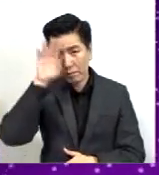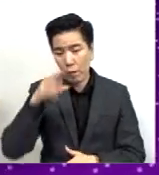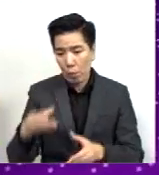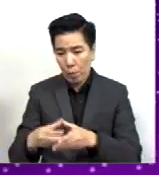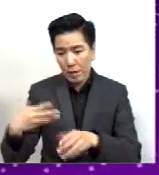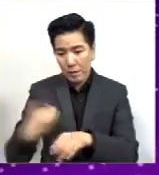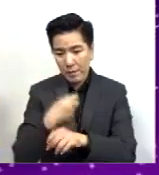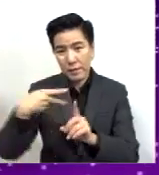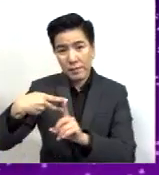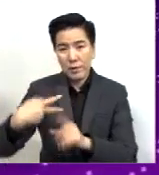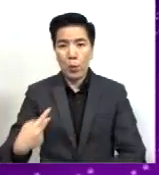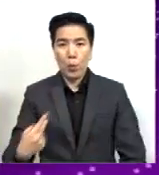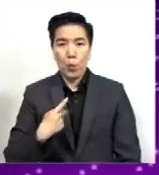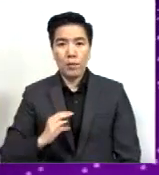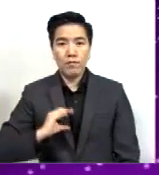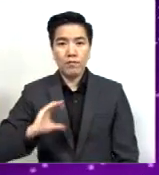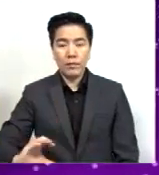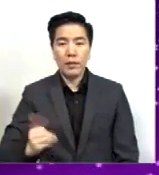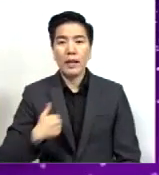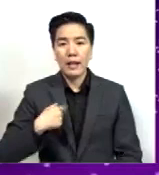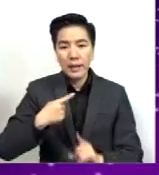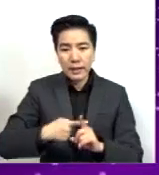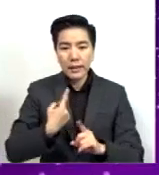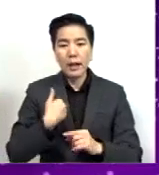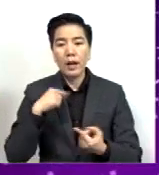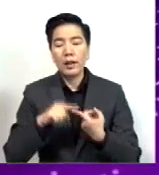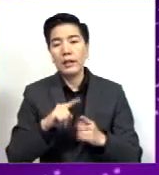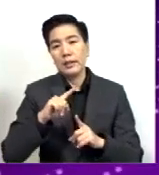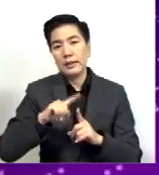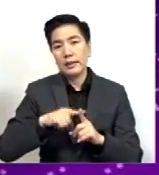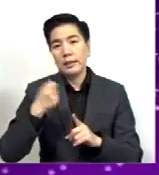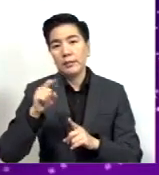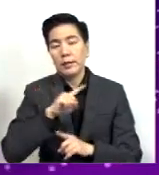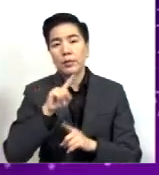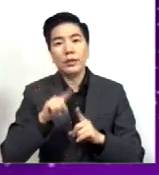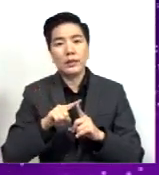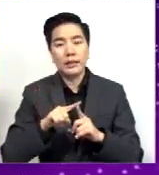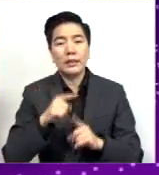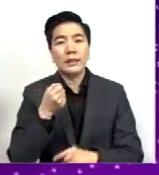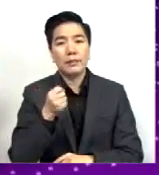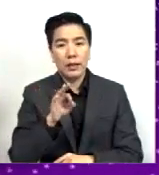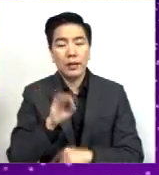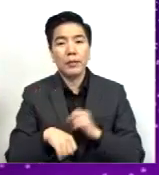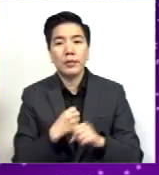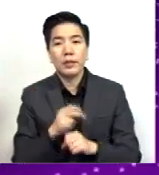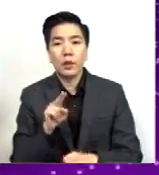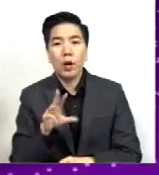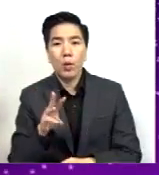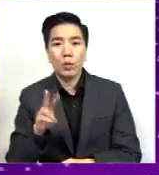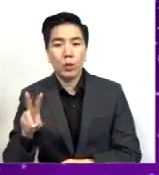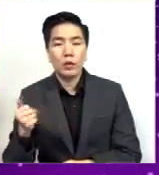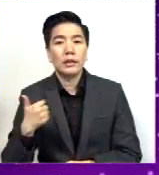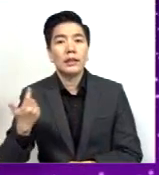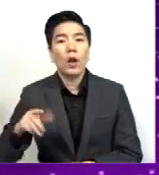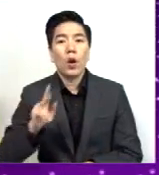พรรคอนาคตใหม่จากนั้นไม่ถึง1เดือนนะคะวันที่19พฤศจิกายนปี2562กกต.มีม